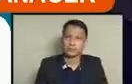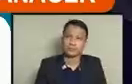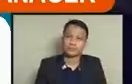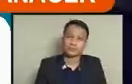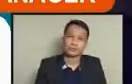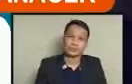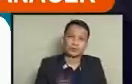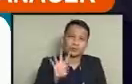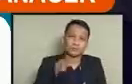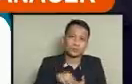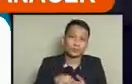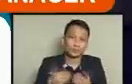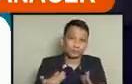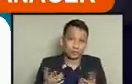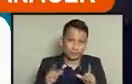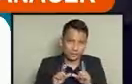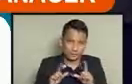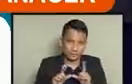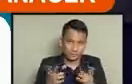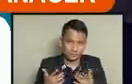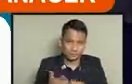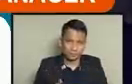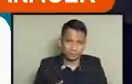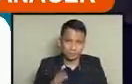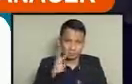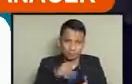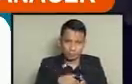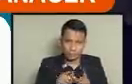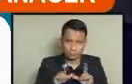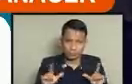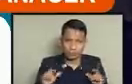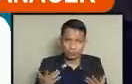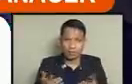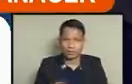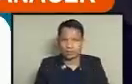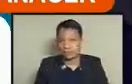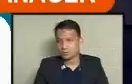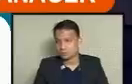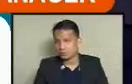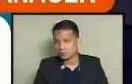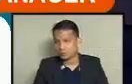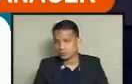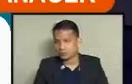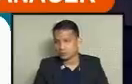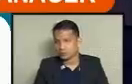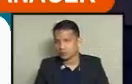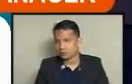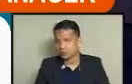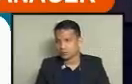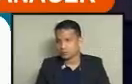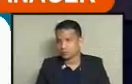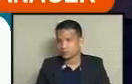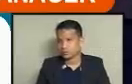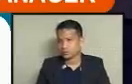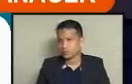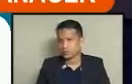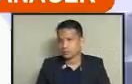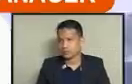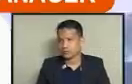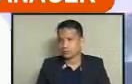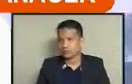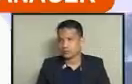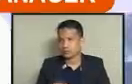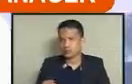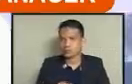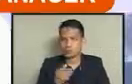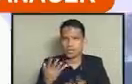4 years na, sir, wala silang hawak-hawak na lisensya for the past 4 years. Sino po ba, sir, ang nandyan po? Ilan po yan, sir? Sir, napakarami